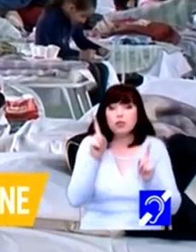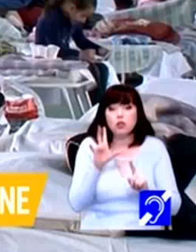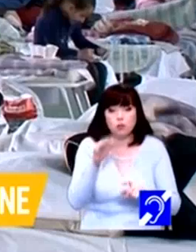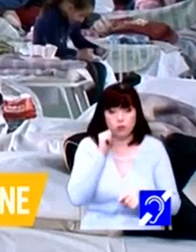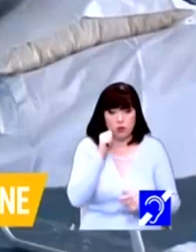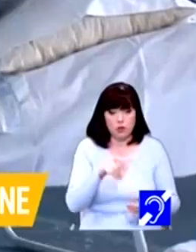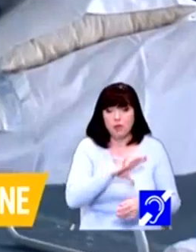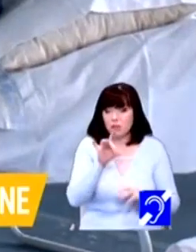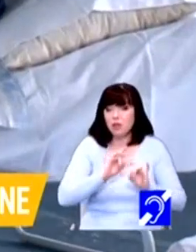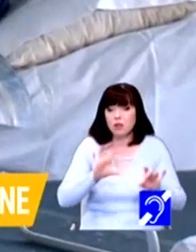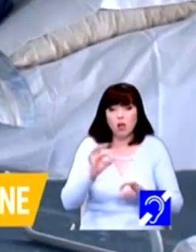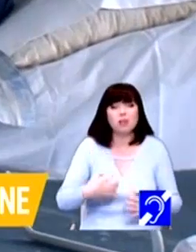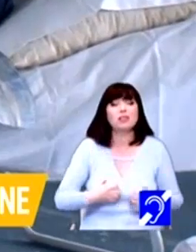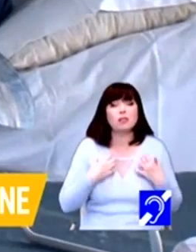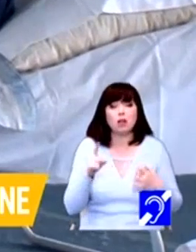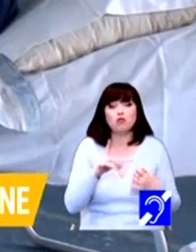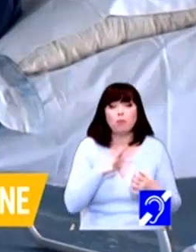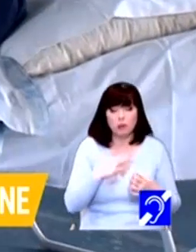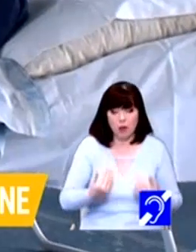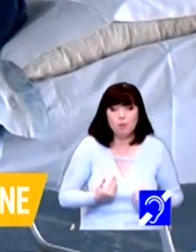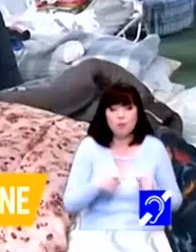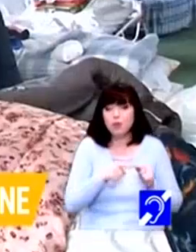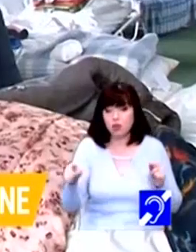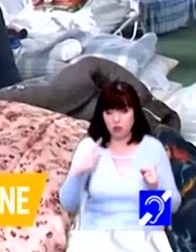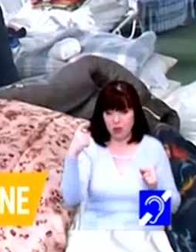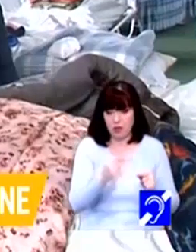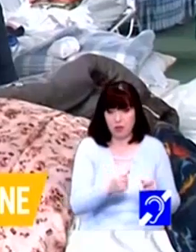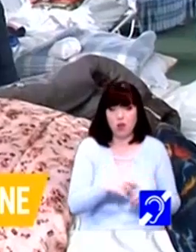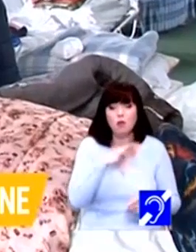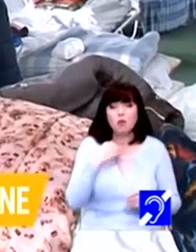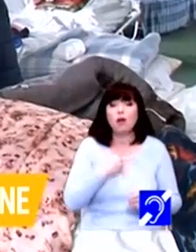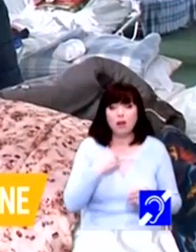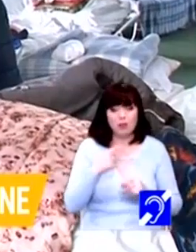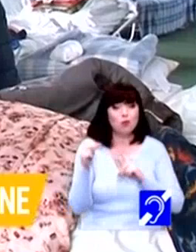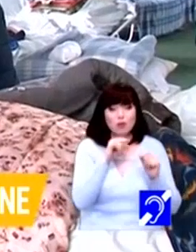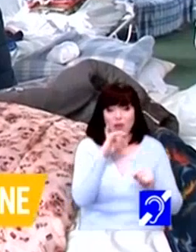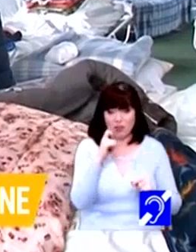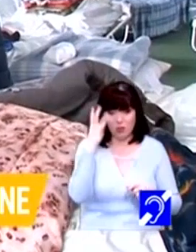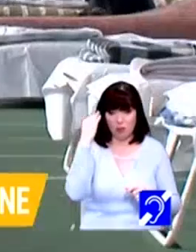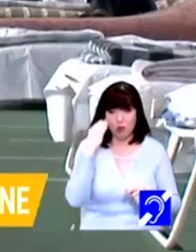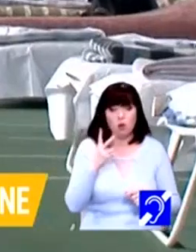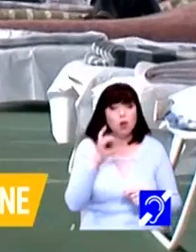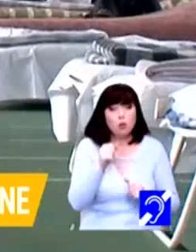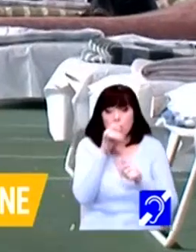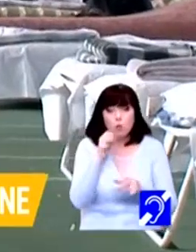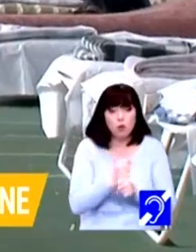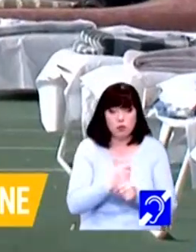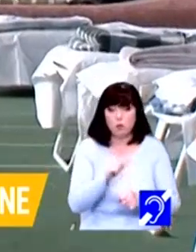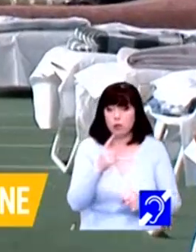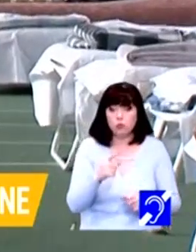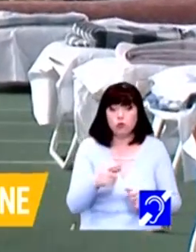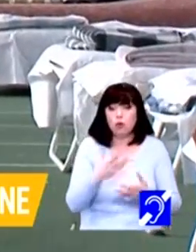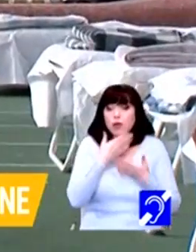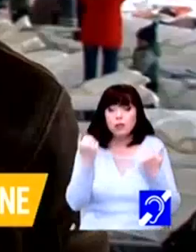povestesc cu groază despre coșmarul trăit în ultima săptămână. Mulți își doresc să plece din Republica Moldova, dar nu o pot face pentru că nu mai